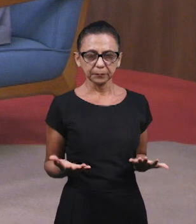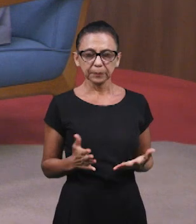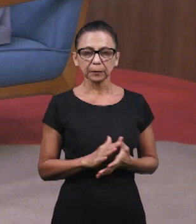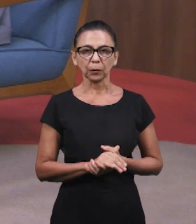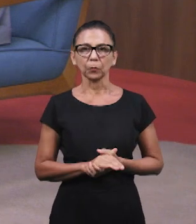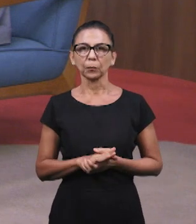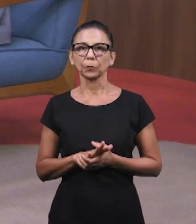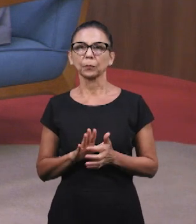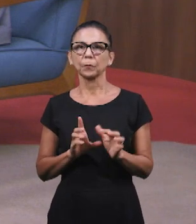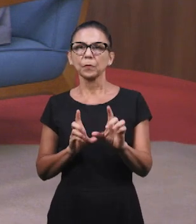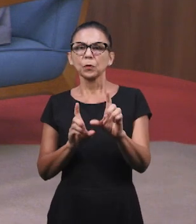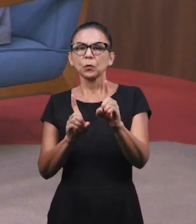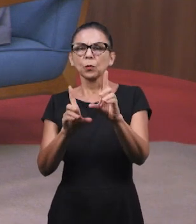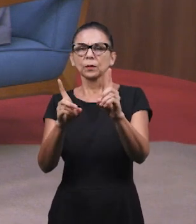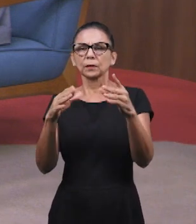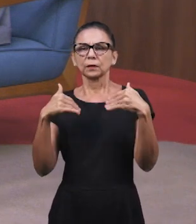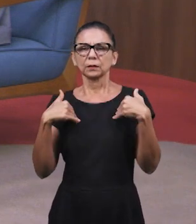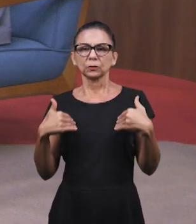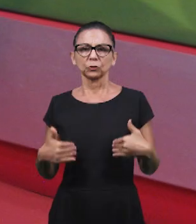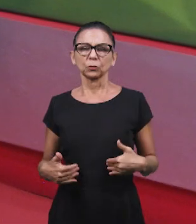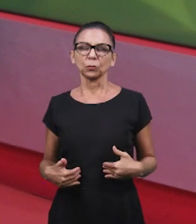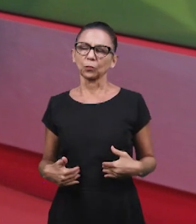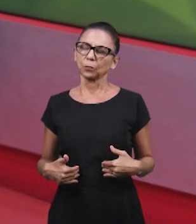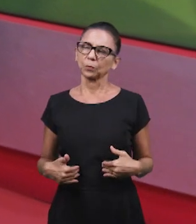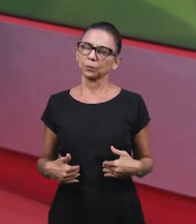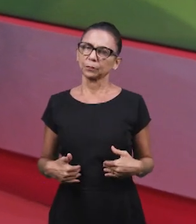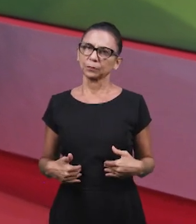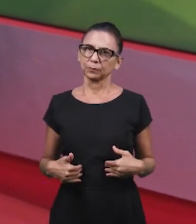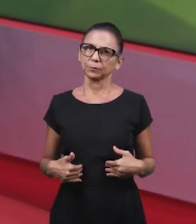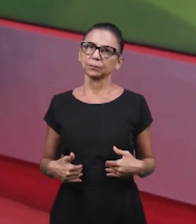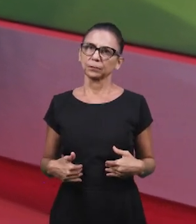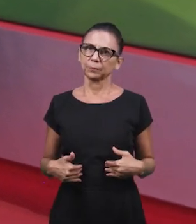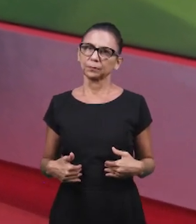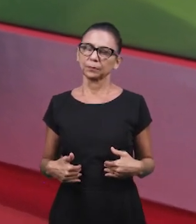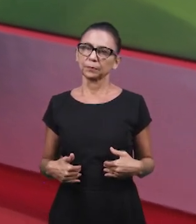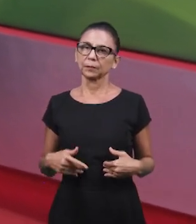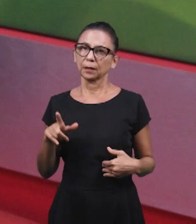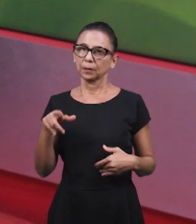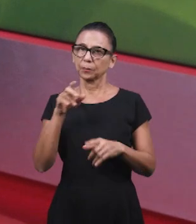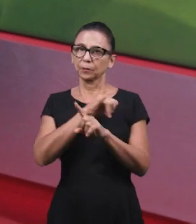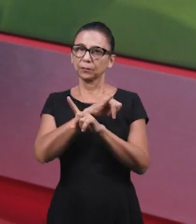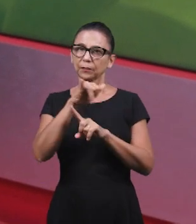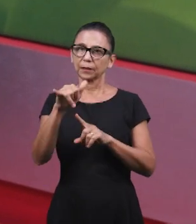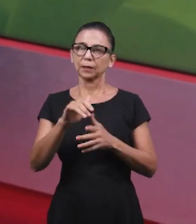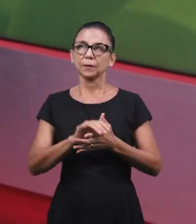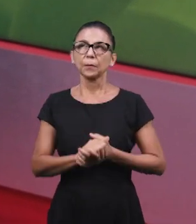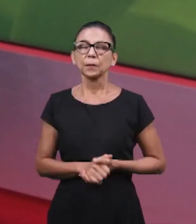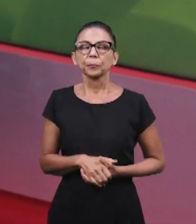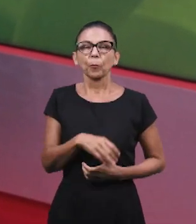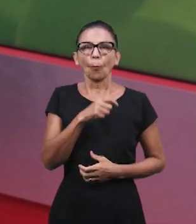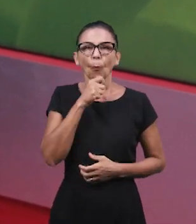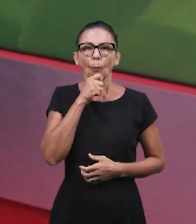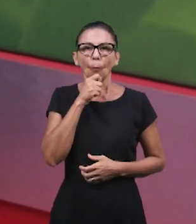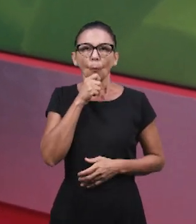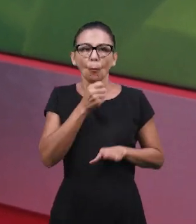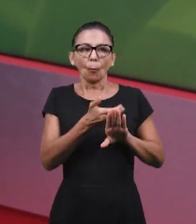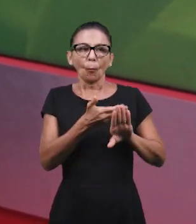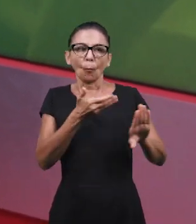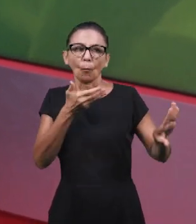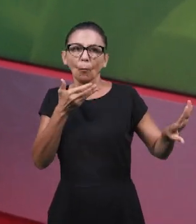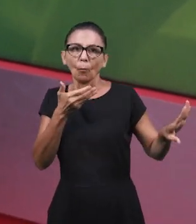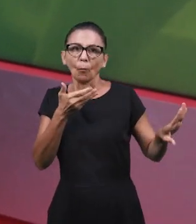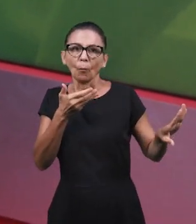sans sanctification, il n'existe pas de salut, pas de bénédiction, rien du tout. Je peux connaître la Bible, je peux être